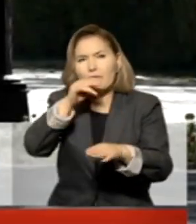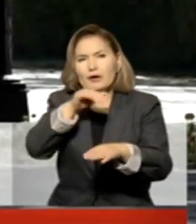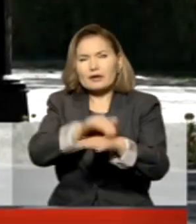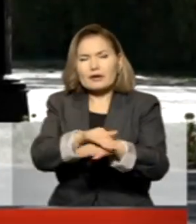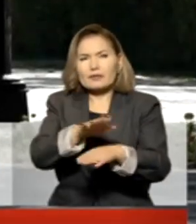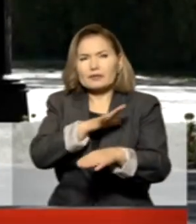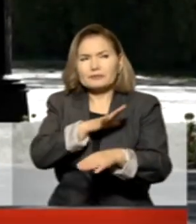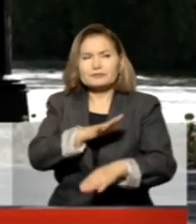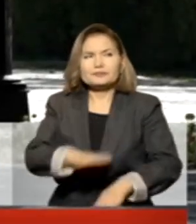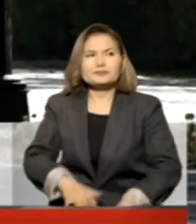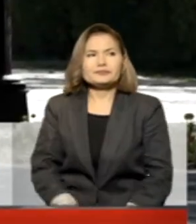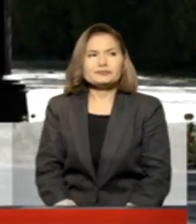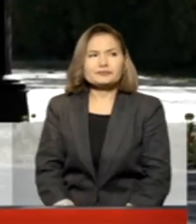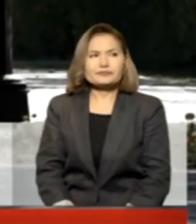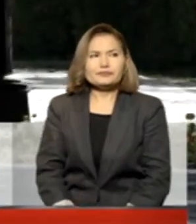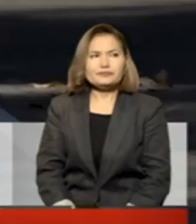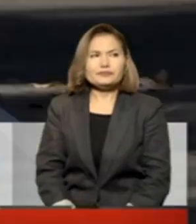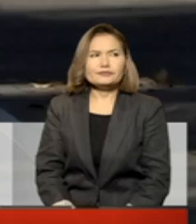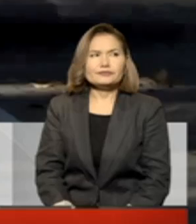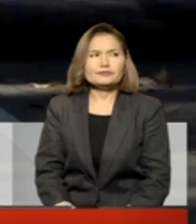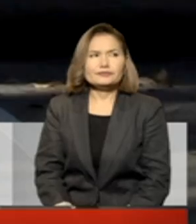деректер анықталды.